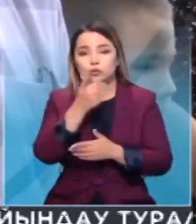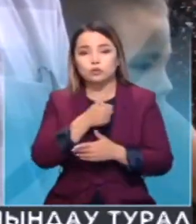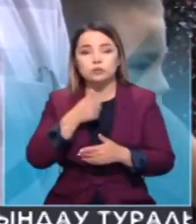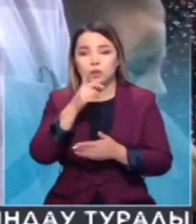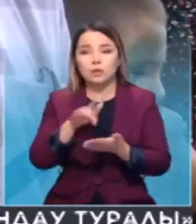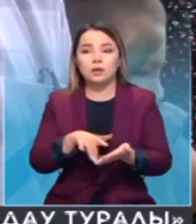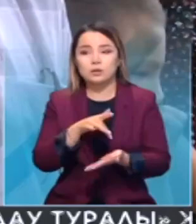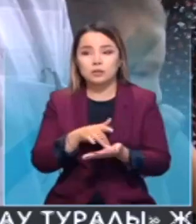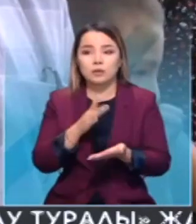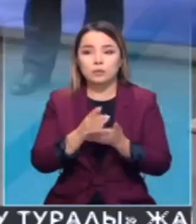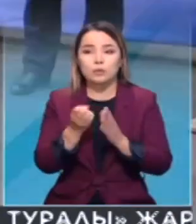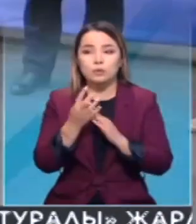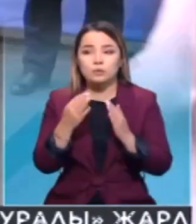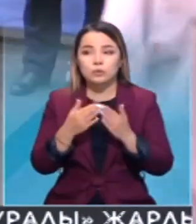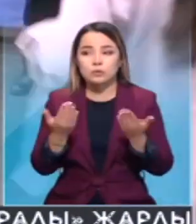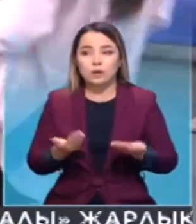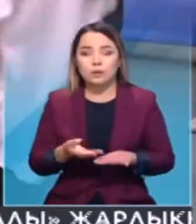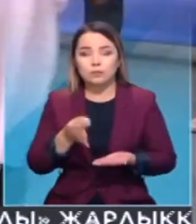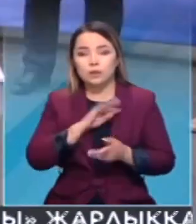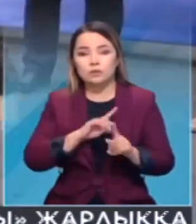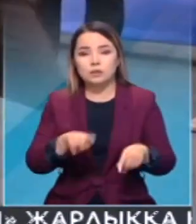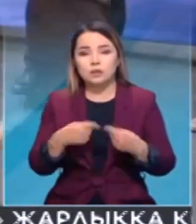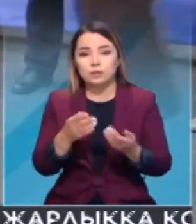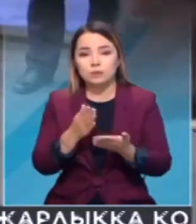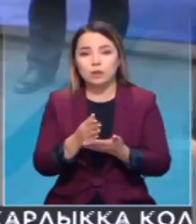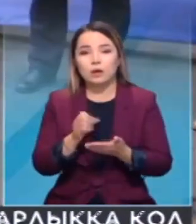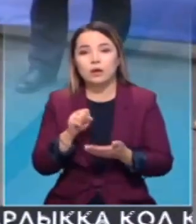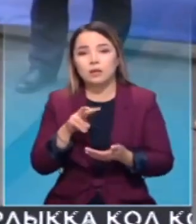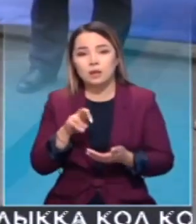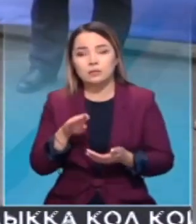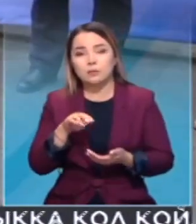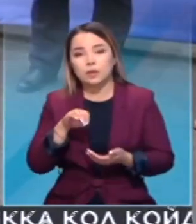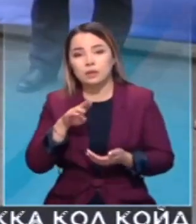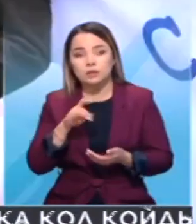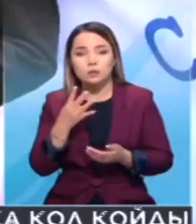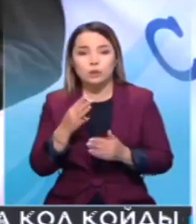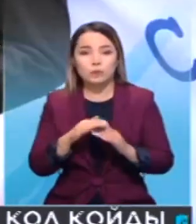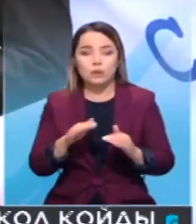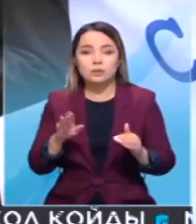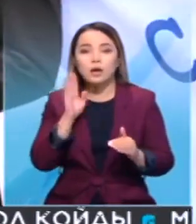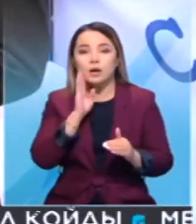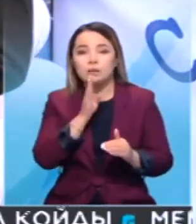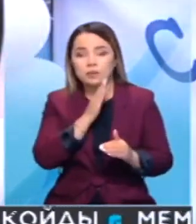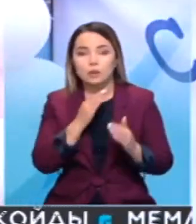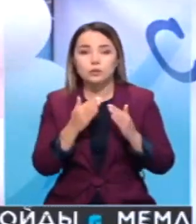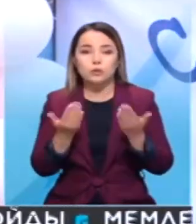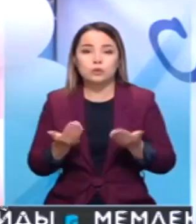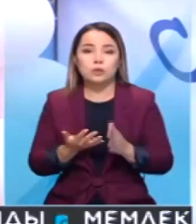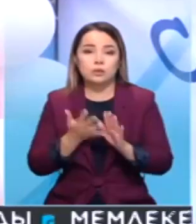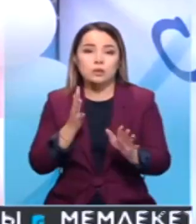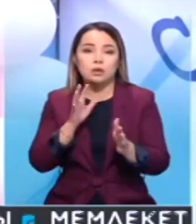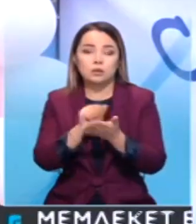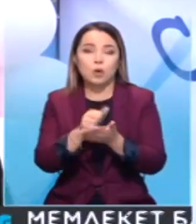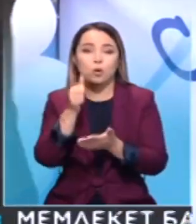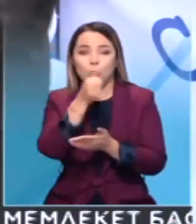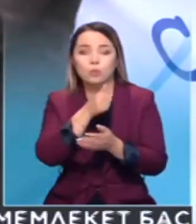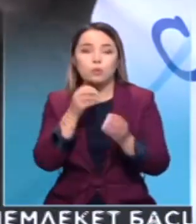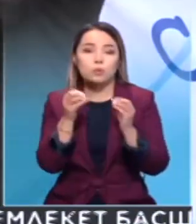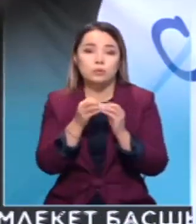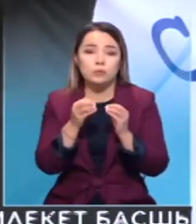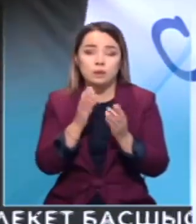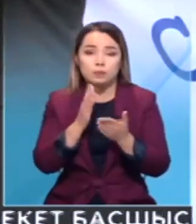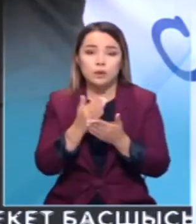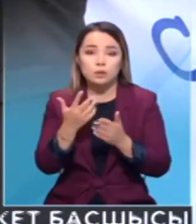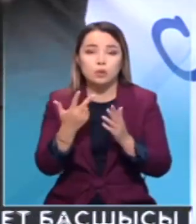шаһарда осындай 14 үй пайдалануға берілді. Әлия Темірқызы 4 баланың анасы, баспана кезегінде 10 жыл тұрған.